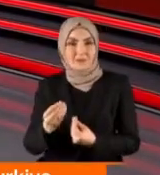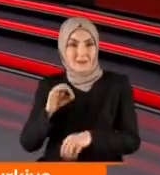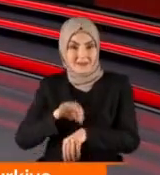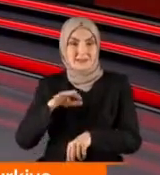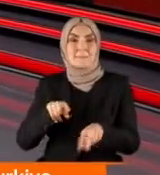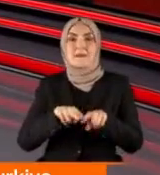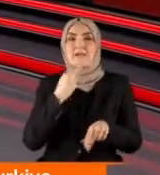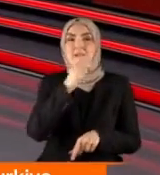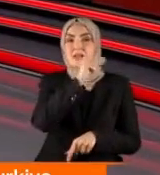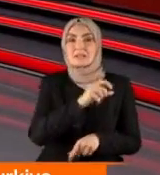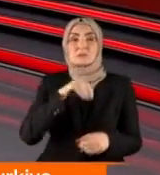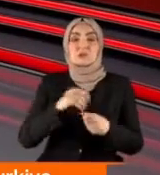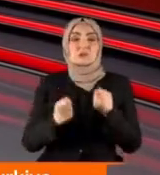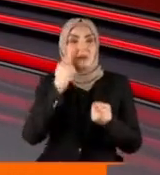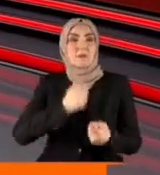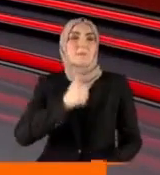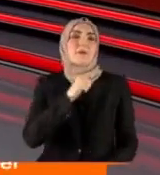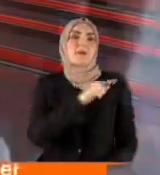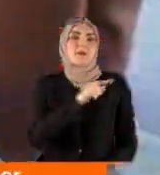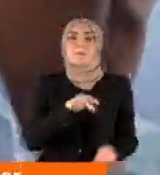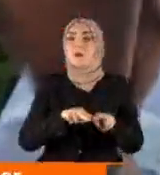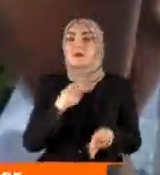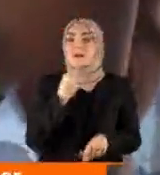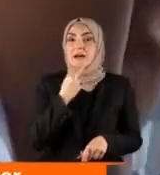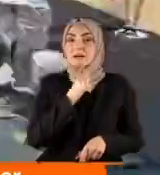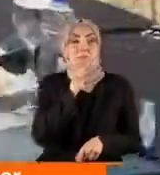o suçlamaya ne yanıt verdi.